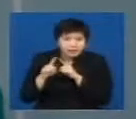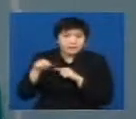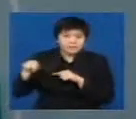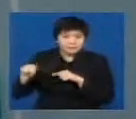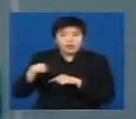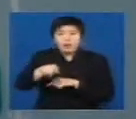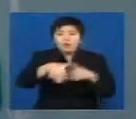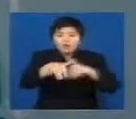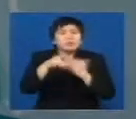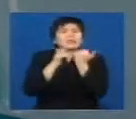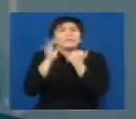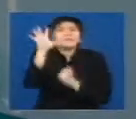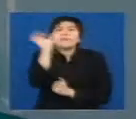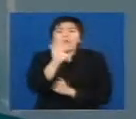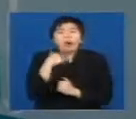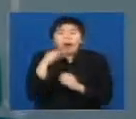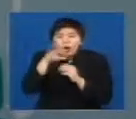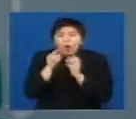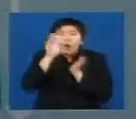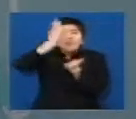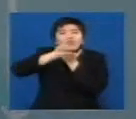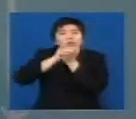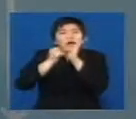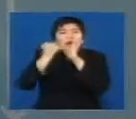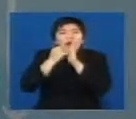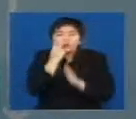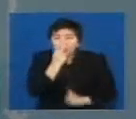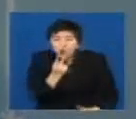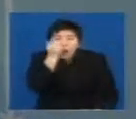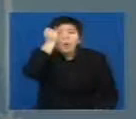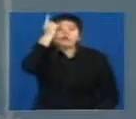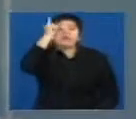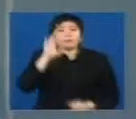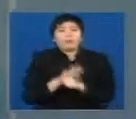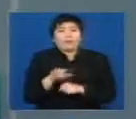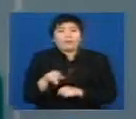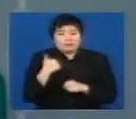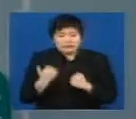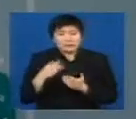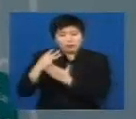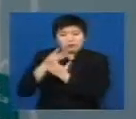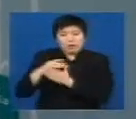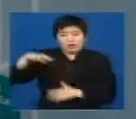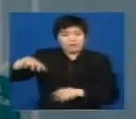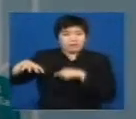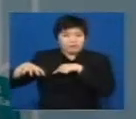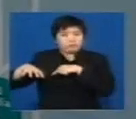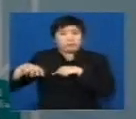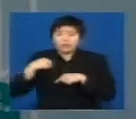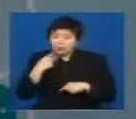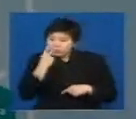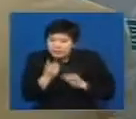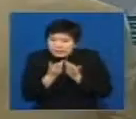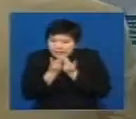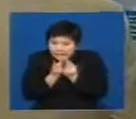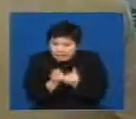องทำข้อมูลให้ประชาชนง่ายขึ้นดูแล้วรู้เรื่องนักวิชาการเขาจะดูเขาจะดูในรายละ